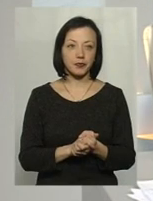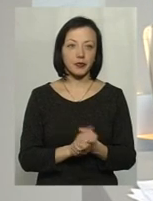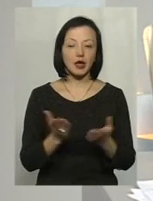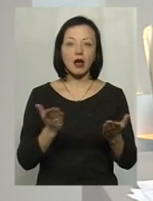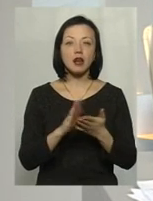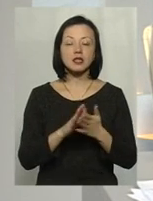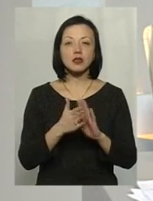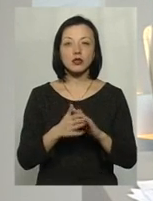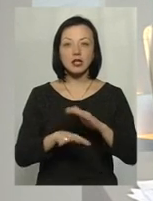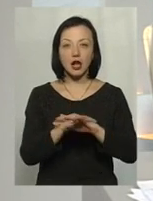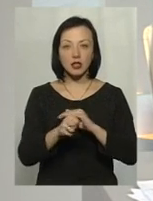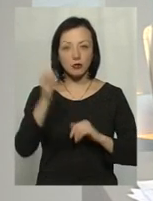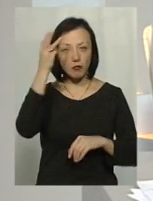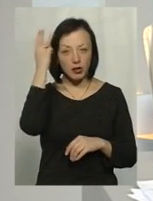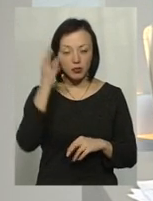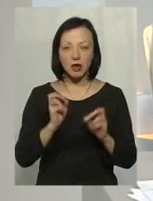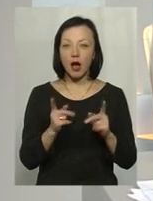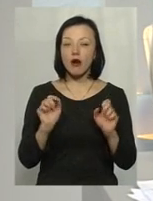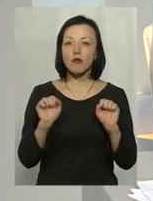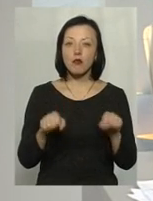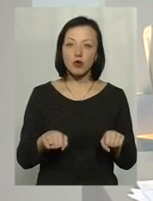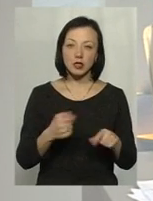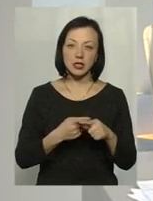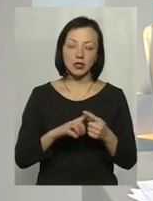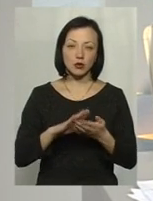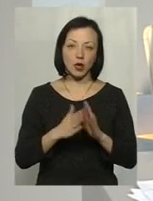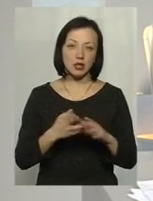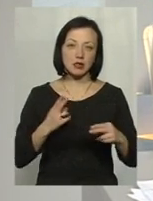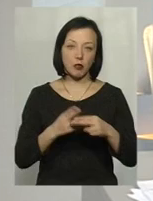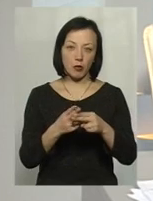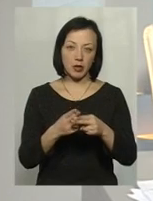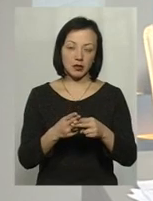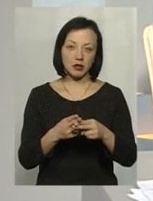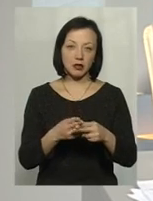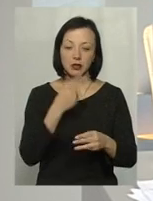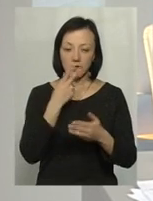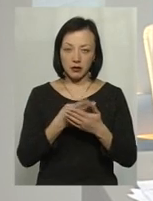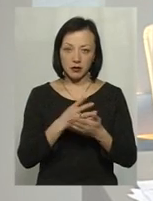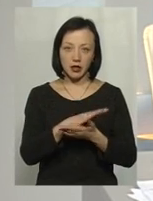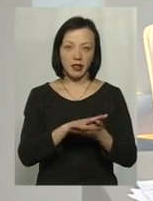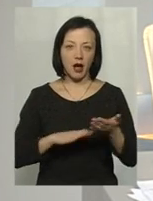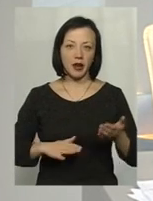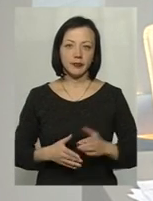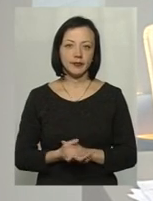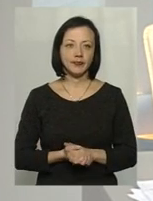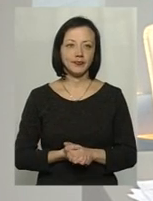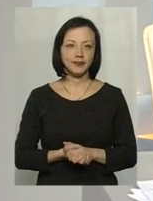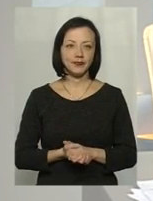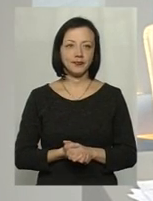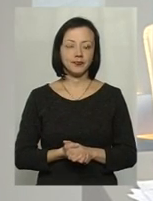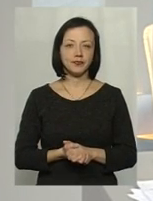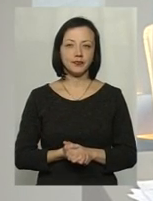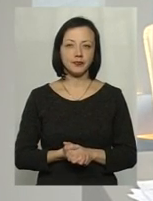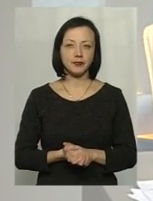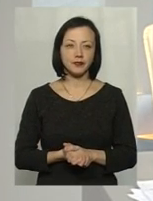в обласному центрі і як можна цій ситуації запобігти, переглянемо в наступному сюжеті моїх колег і далі